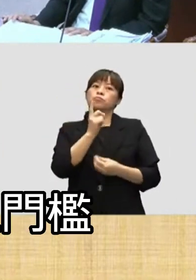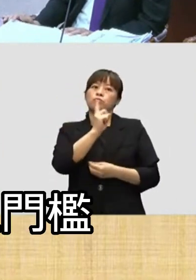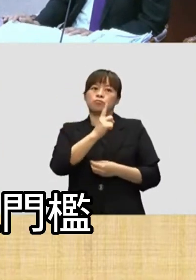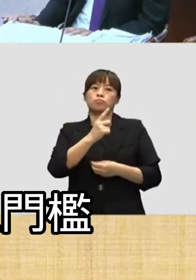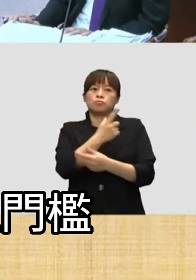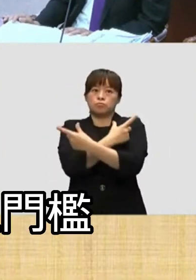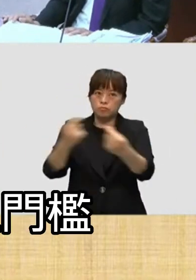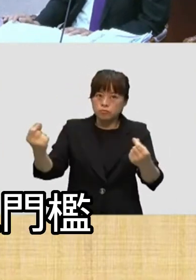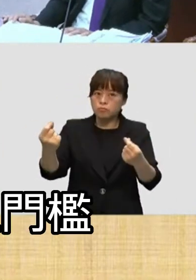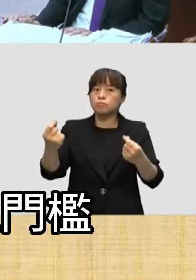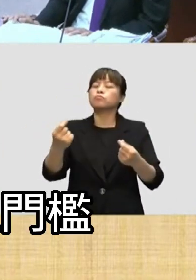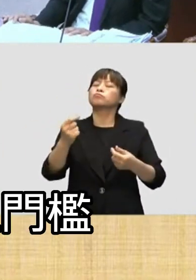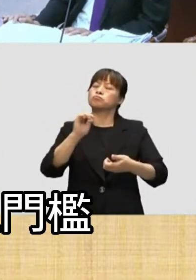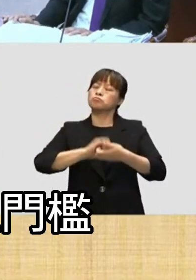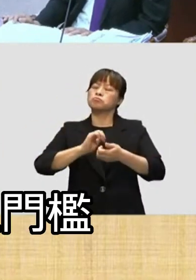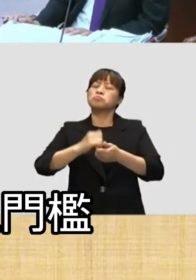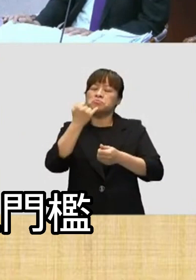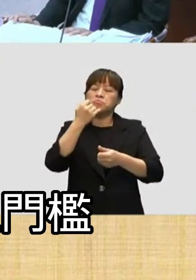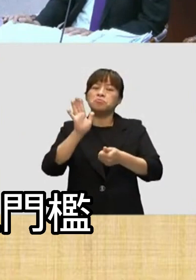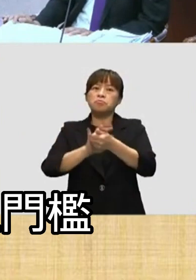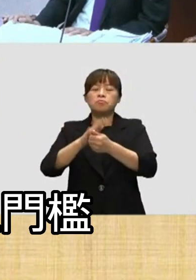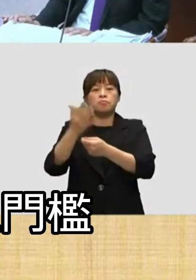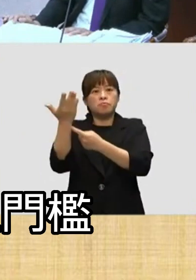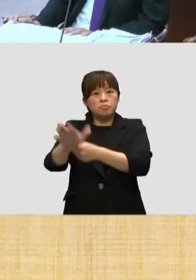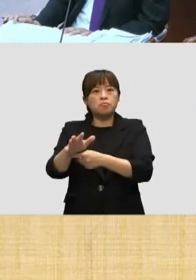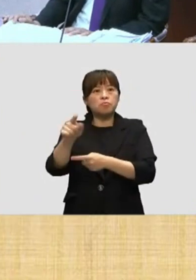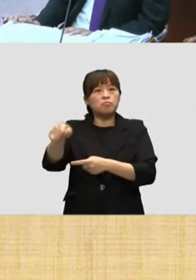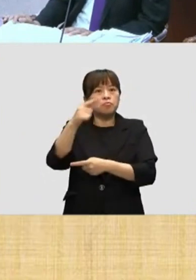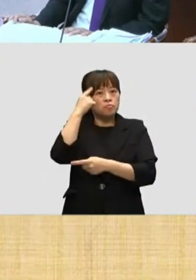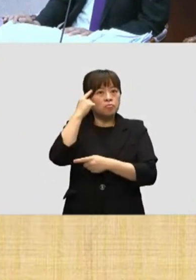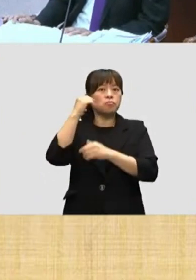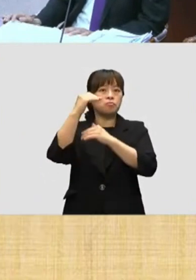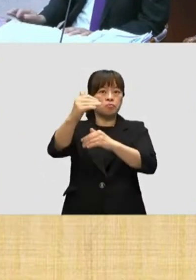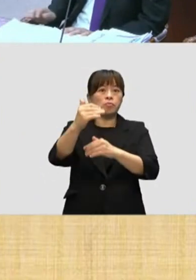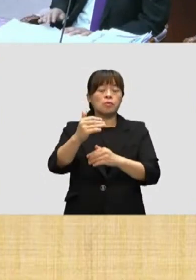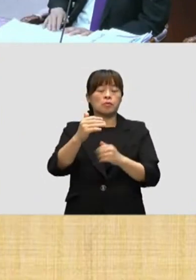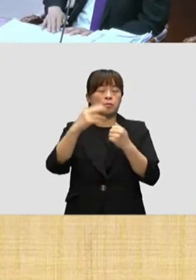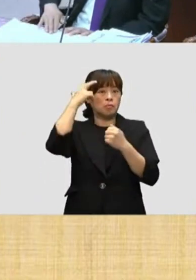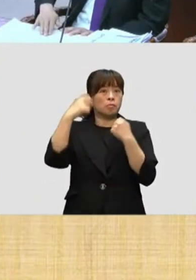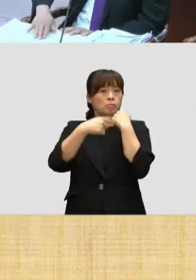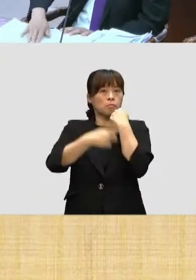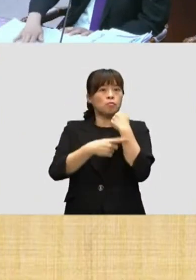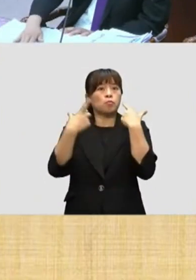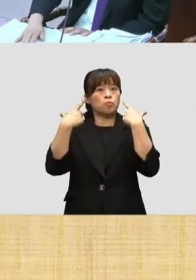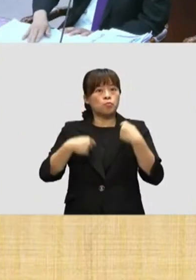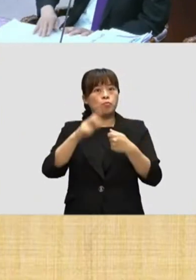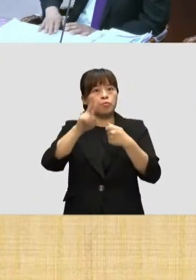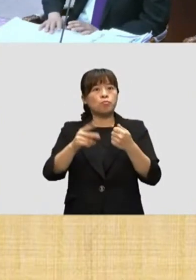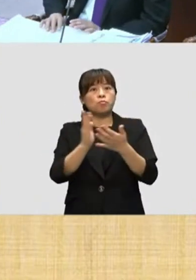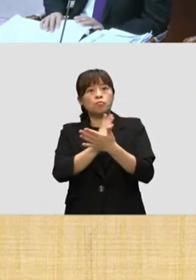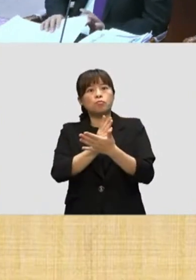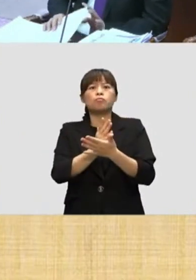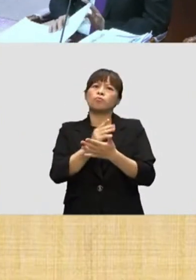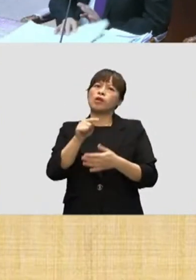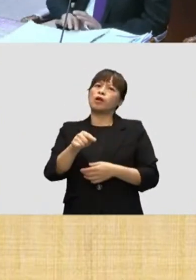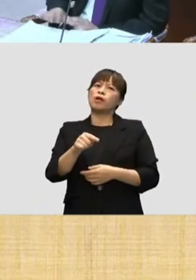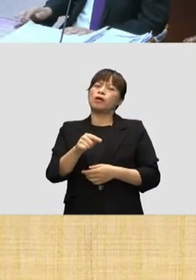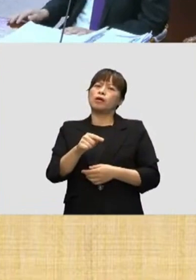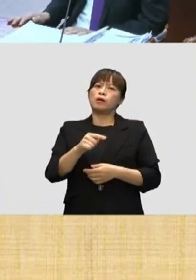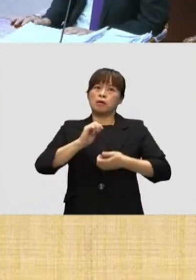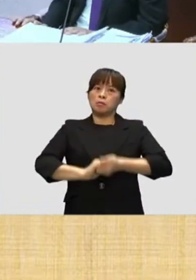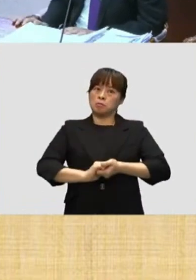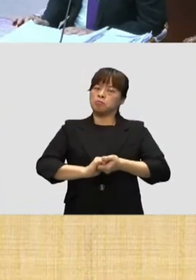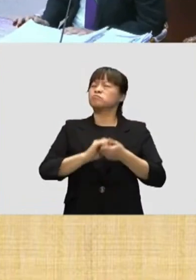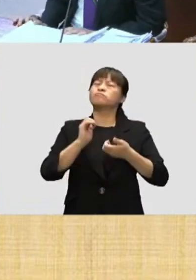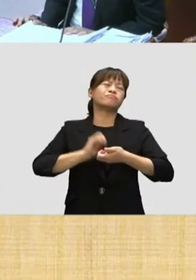致决或许可以提高死刑量处门槛，但从宪法相关原则来看，并不是必要